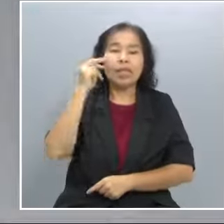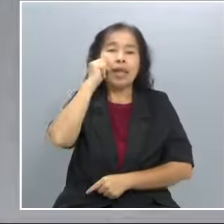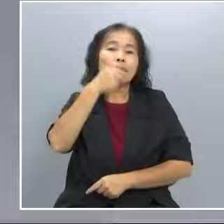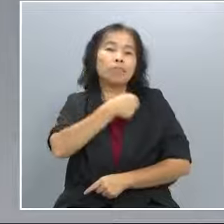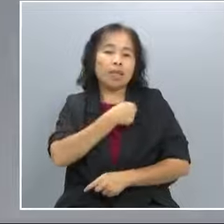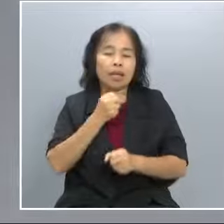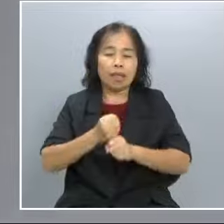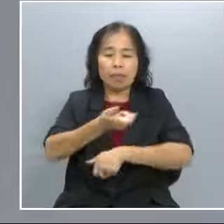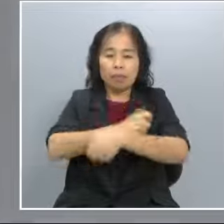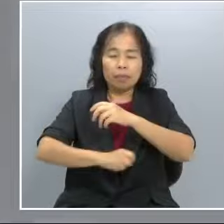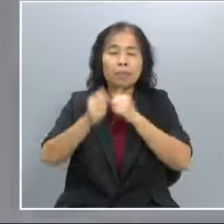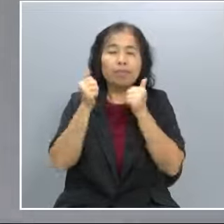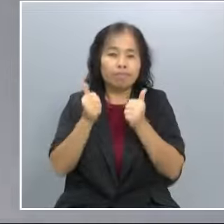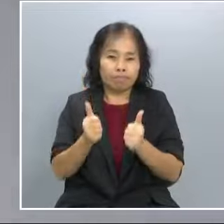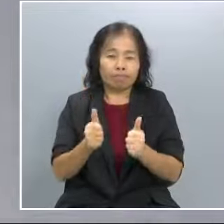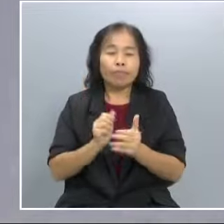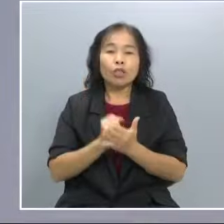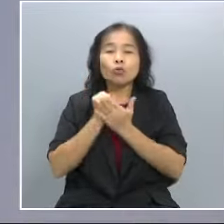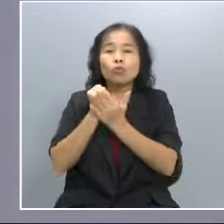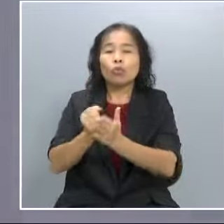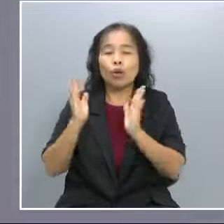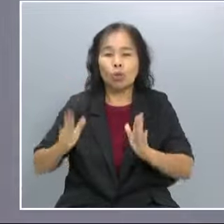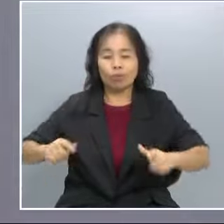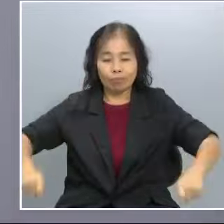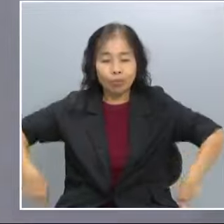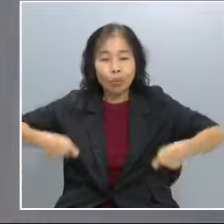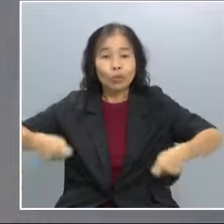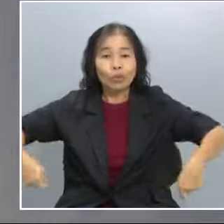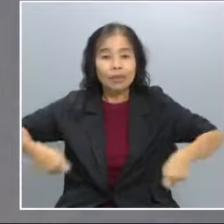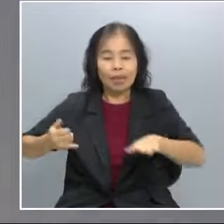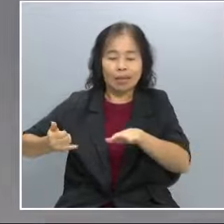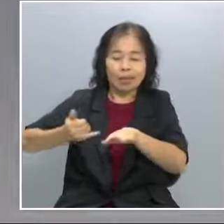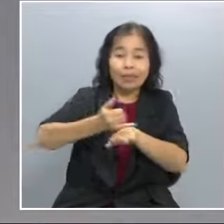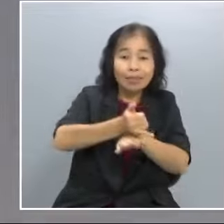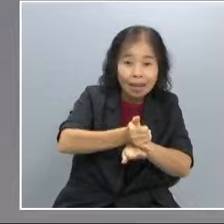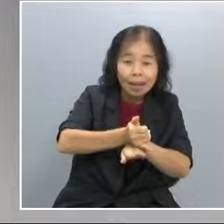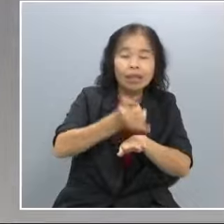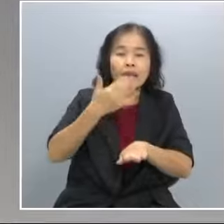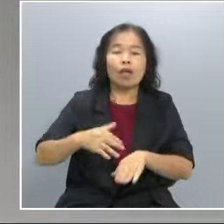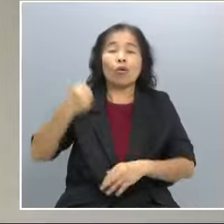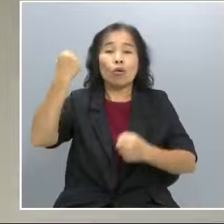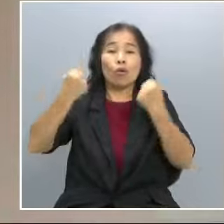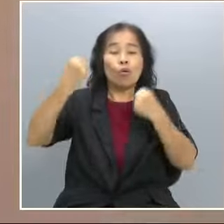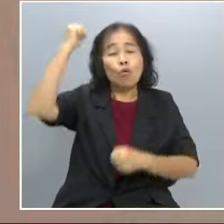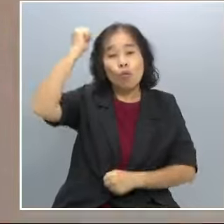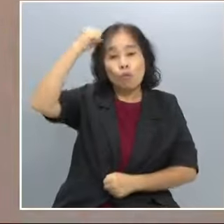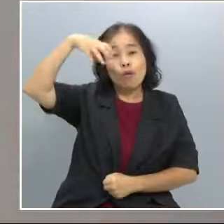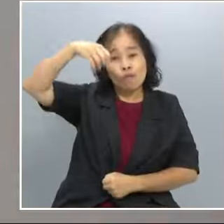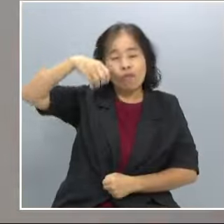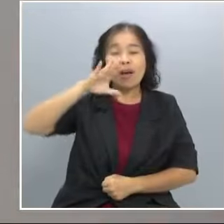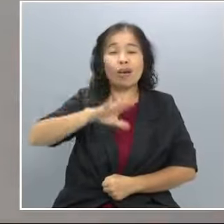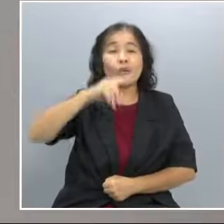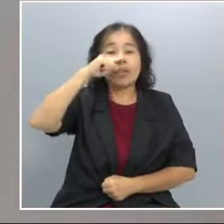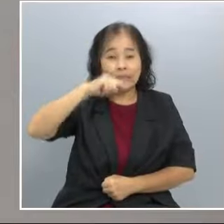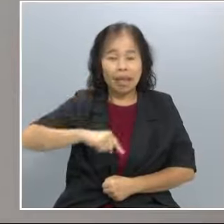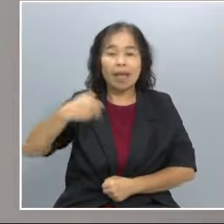ที่ด้วยความทุ่มเทนะคะช่วยเข็นวีลแชร์ของผู้โดยสารแล้วก็บอกว่ารถเมล์ไฟฟ้าแบบใหม่ของไทยสมายบัสมี